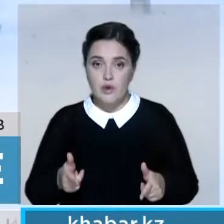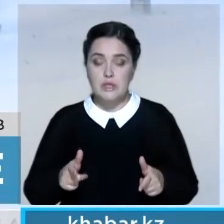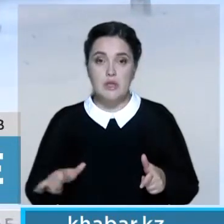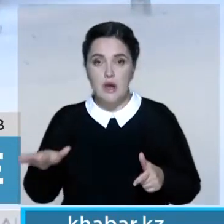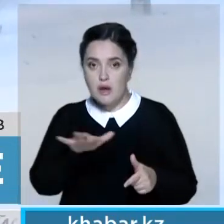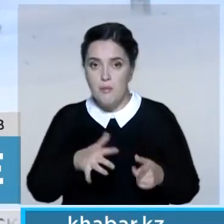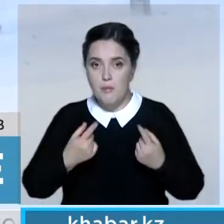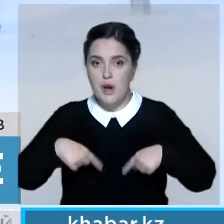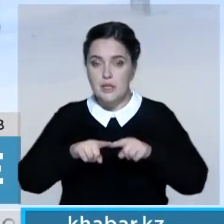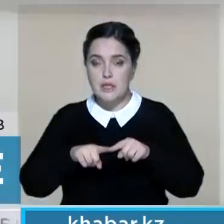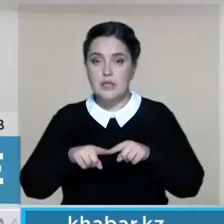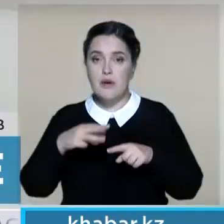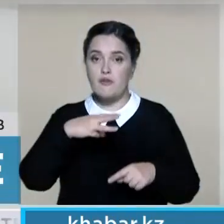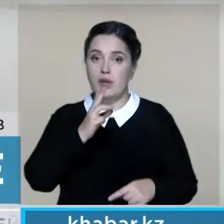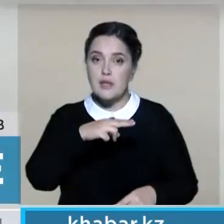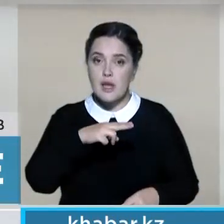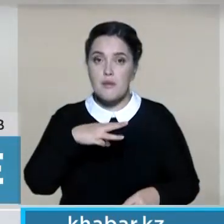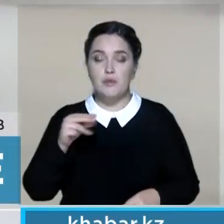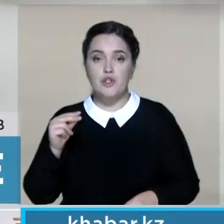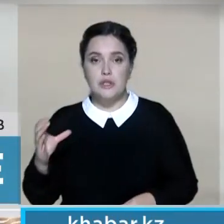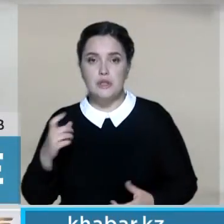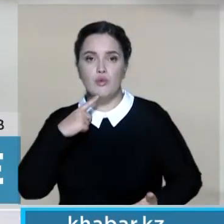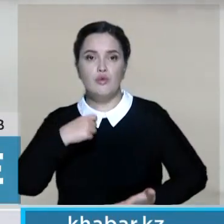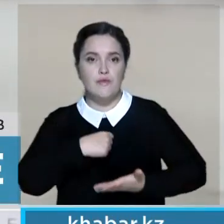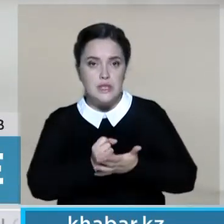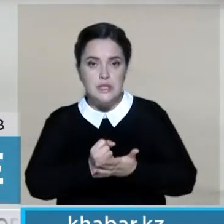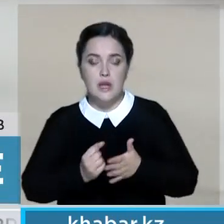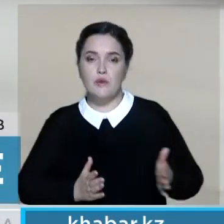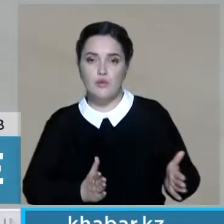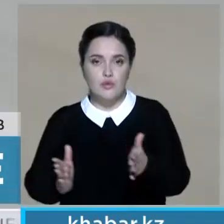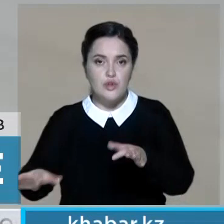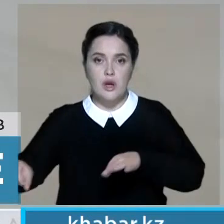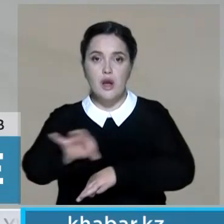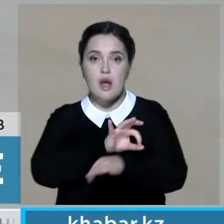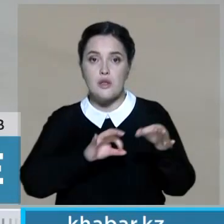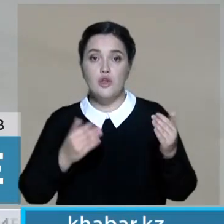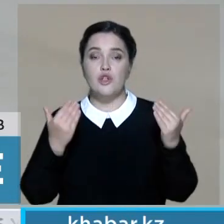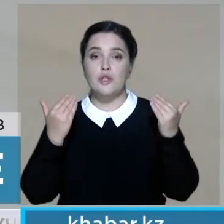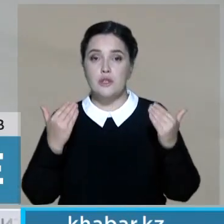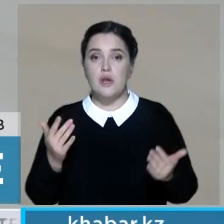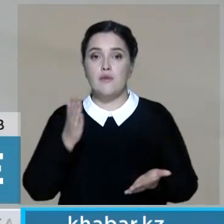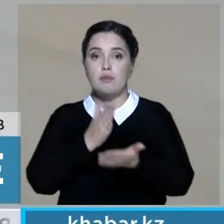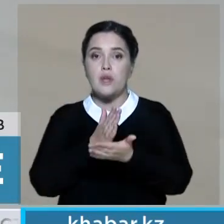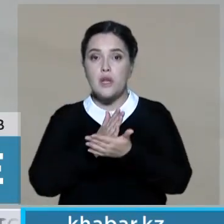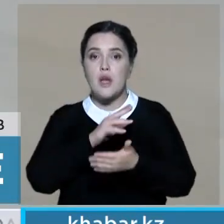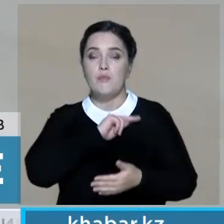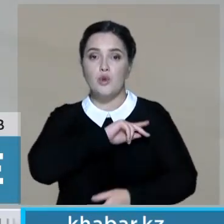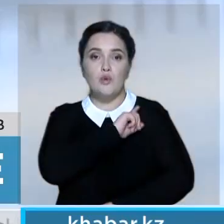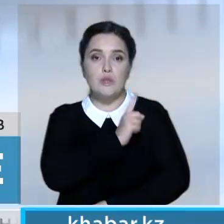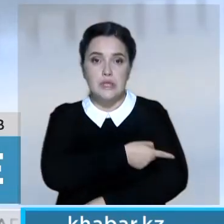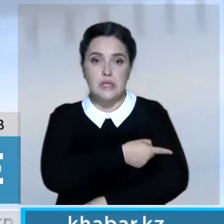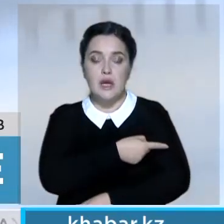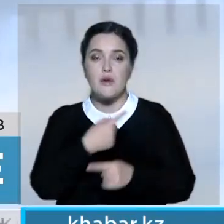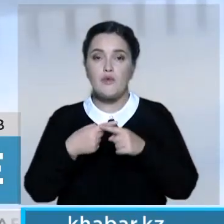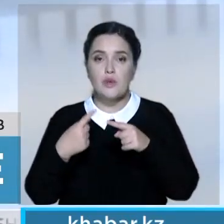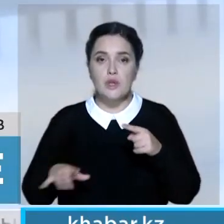с территориальными подразделениями МВД и МЧС утвердили соответствующие дорожные карты. В настоящее время в данном направлении работа